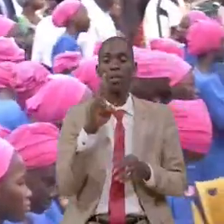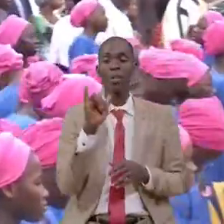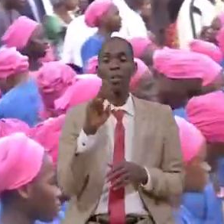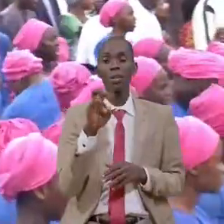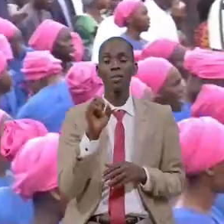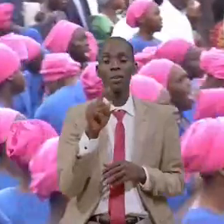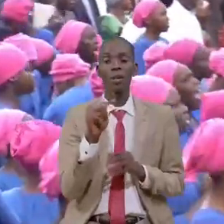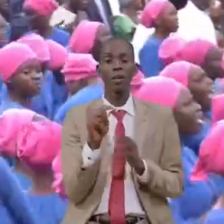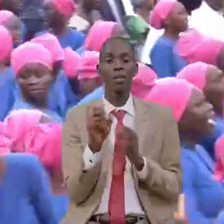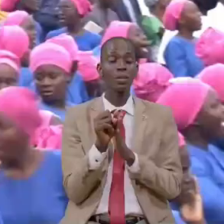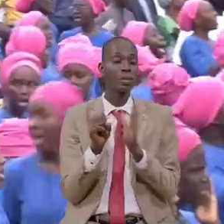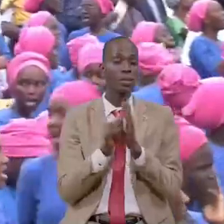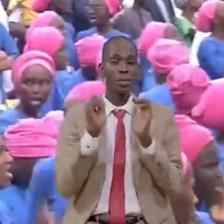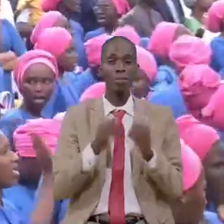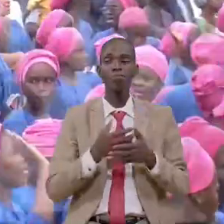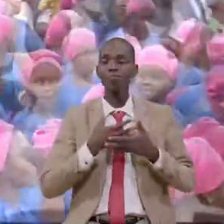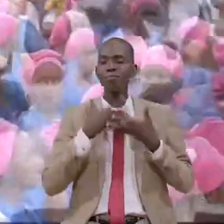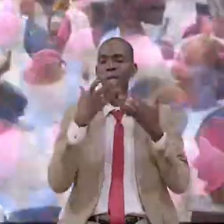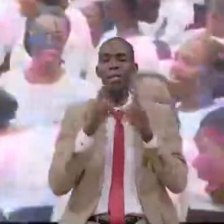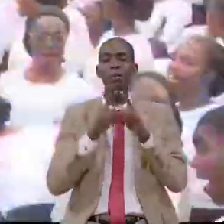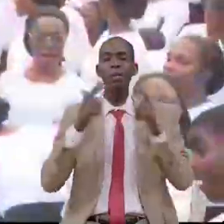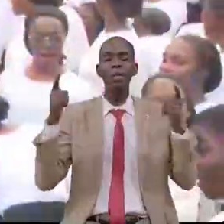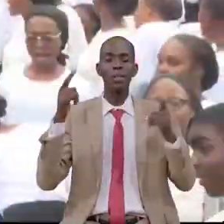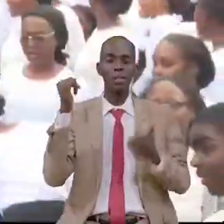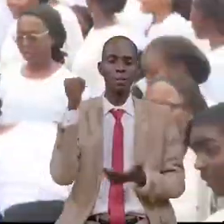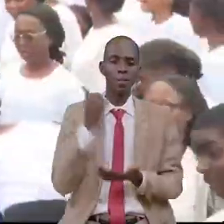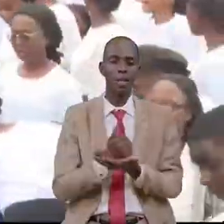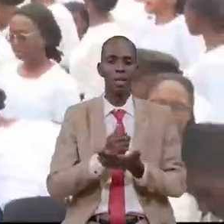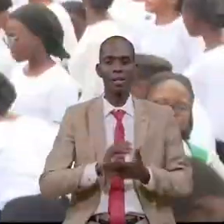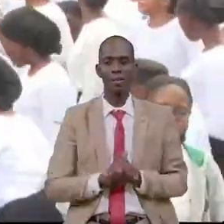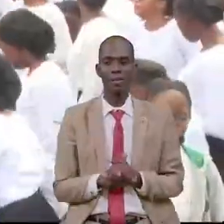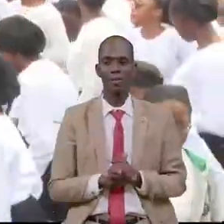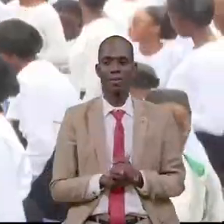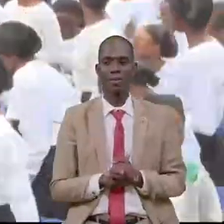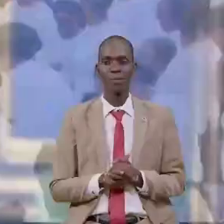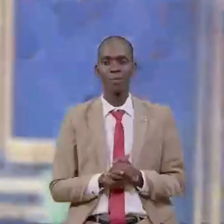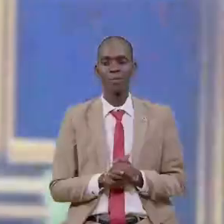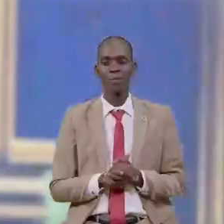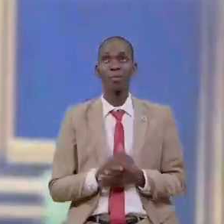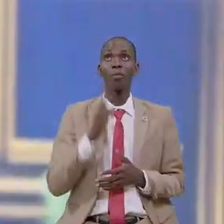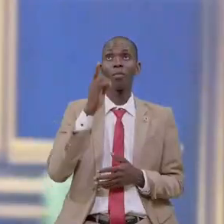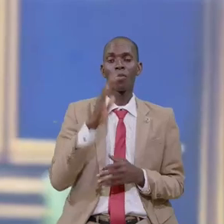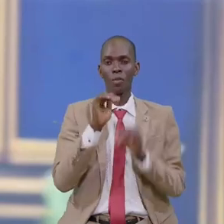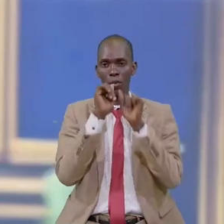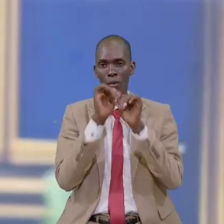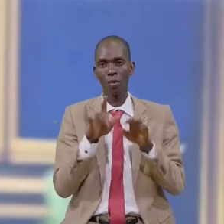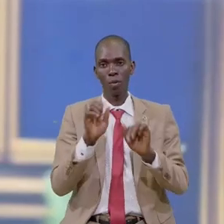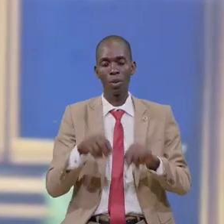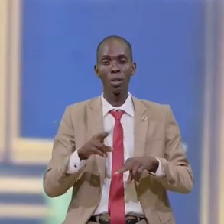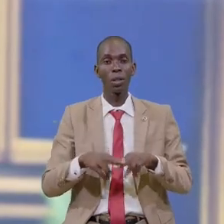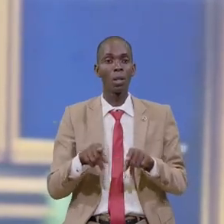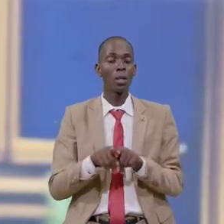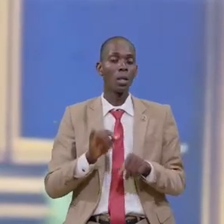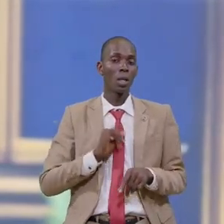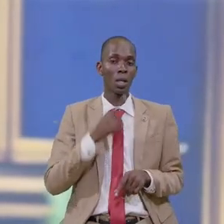Vous pouvez donner meilleur amen. Que Dieu vous bénisse, vous pouvez vous asseoir. Comme je l'ai dit,